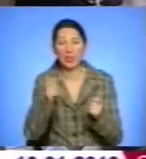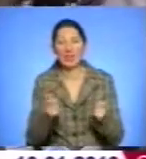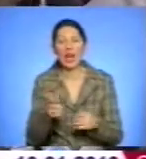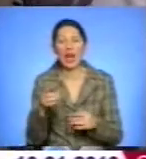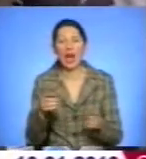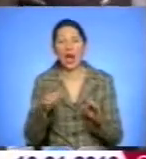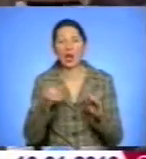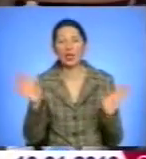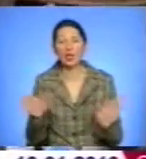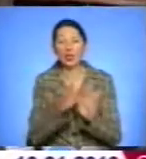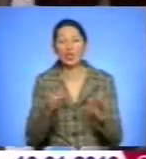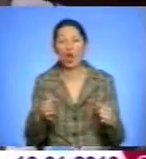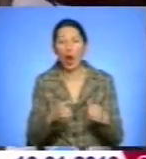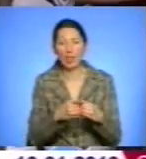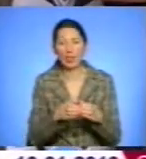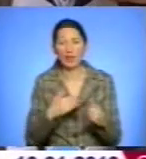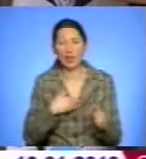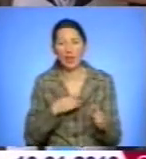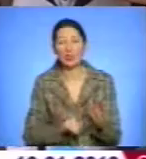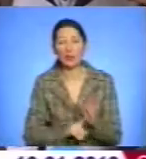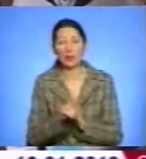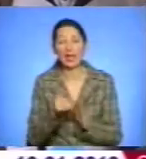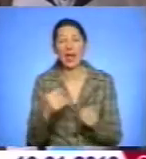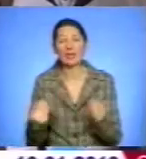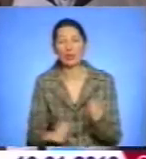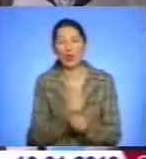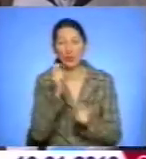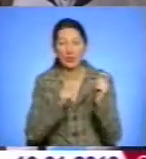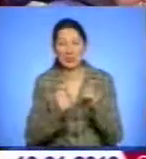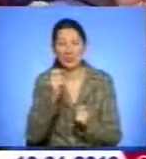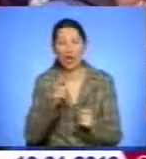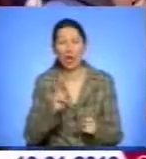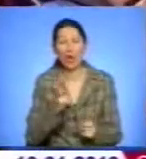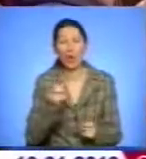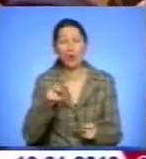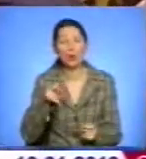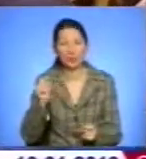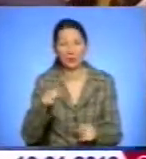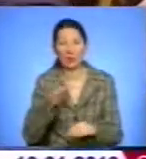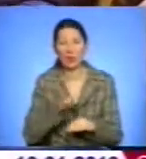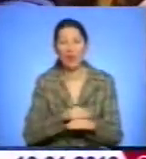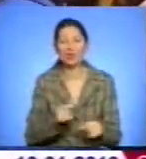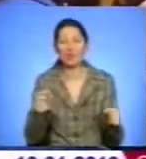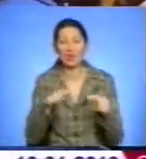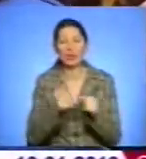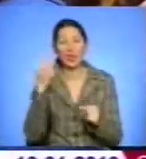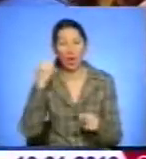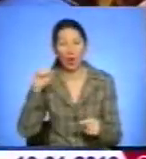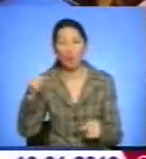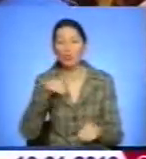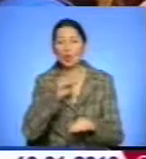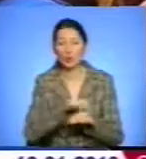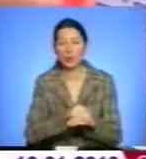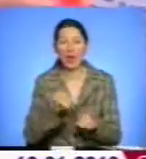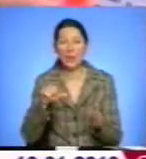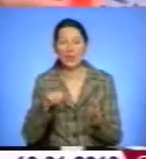ми започаткували новий фестиваль, фестиваль «Куті». Факт встановлення рекорду зафіксувала представник